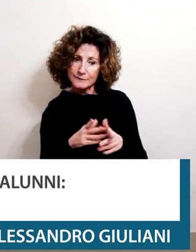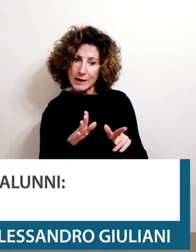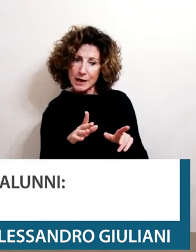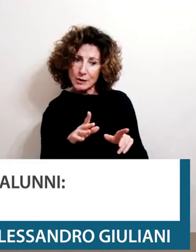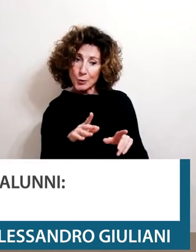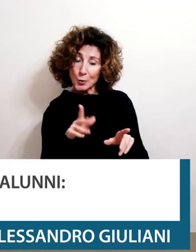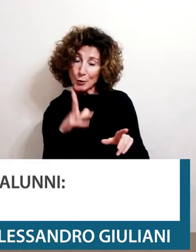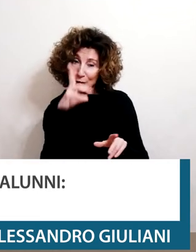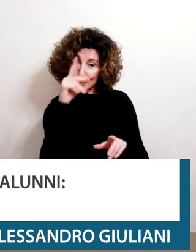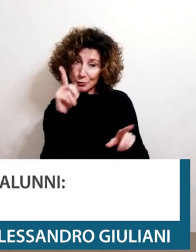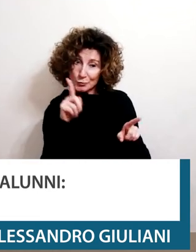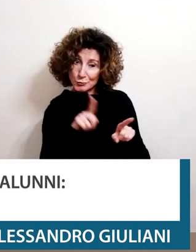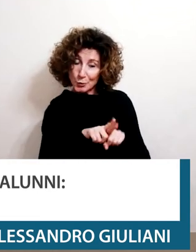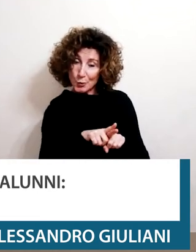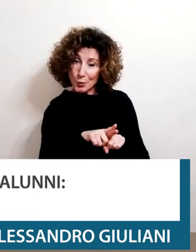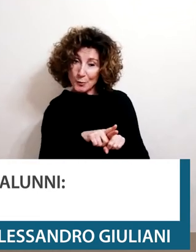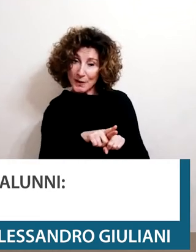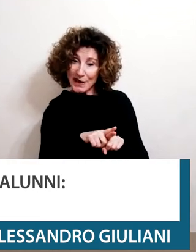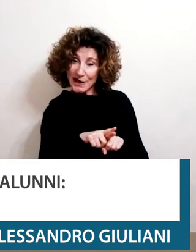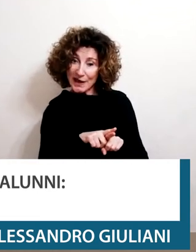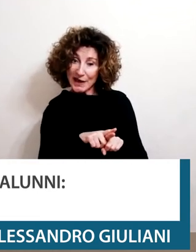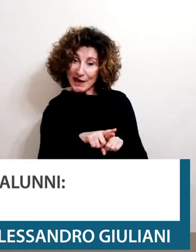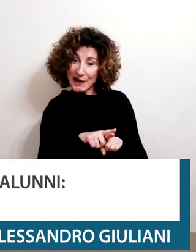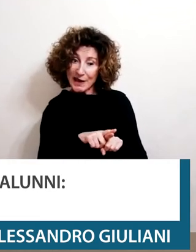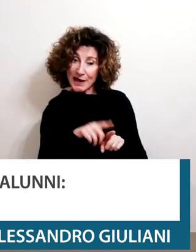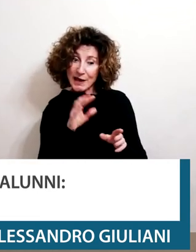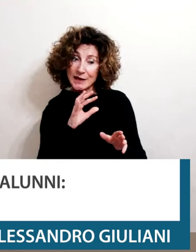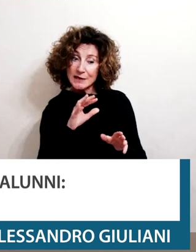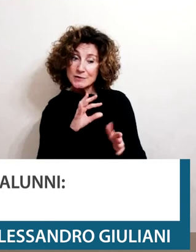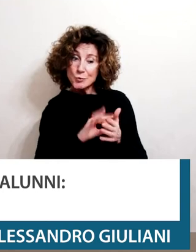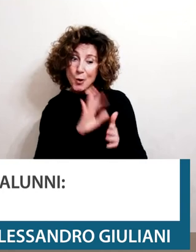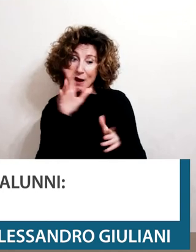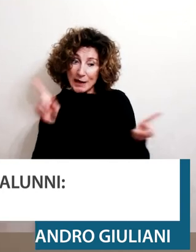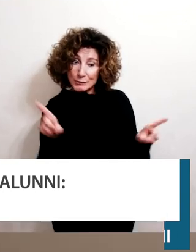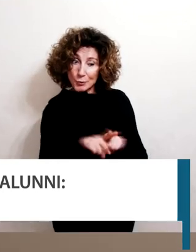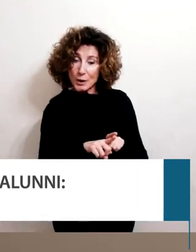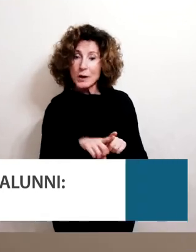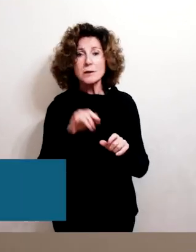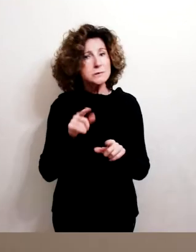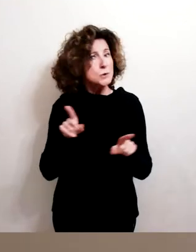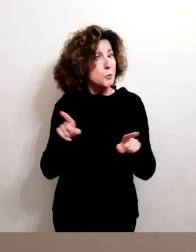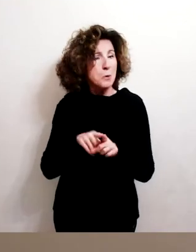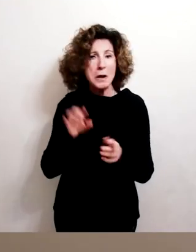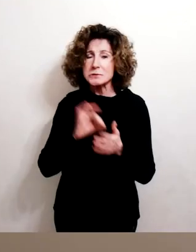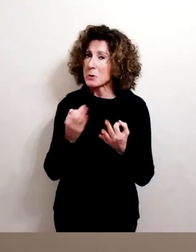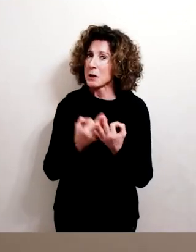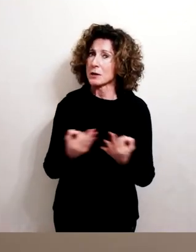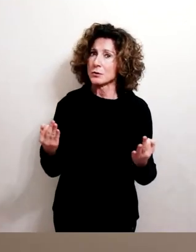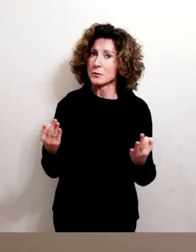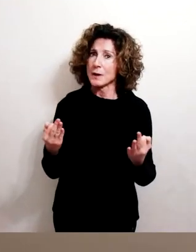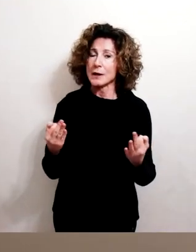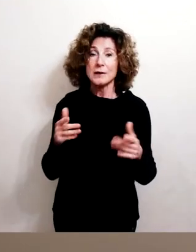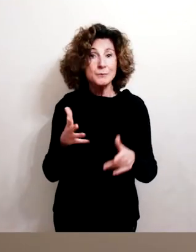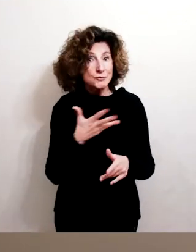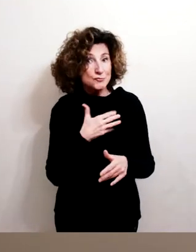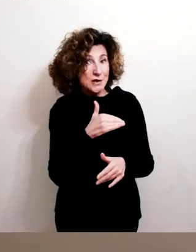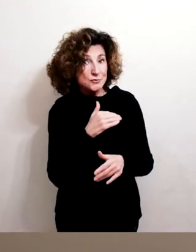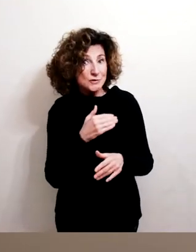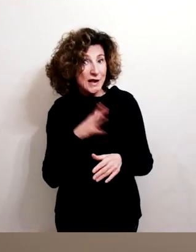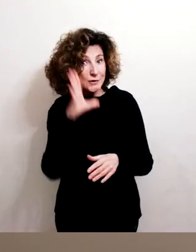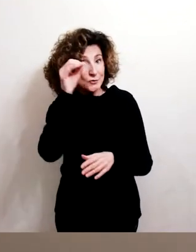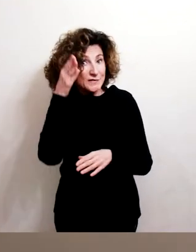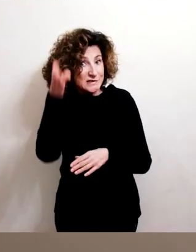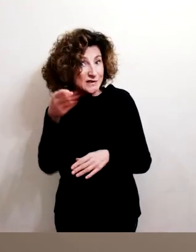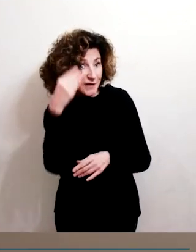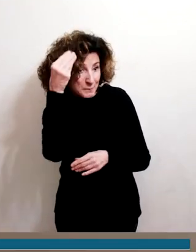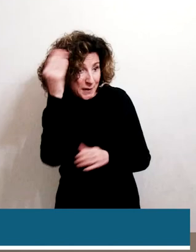assolutamente è fallito come se fosse conseguito in una scuola normale certo ci sono ragazzi